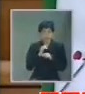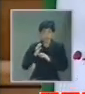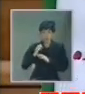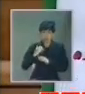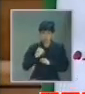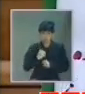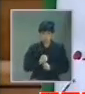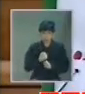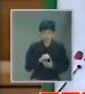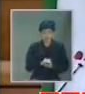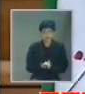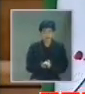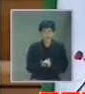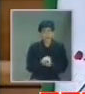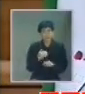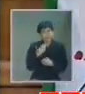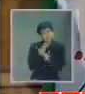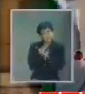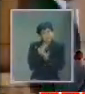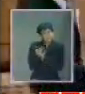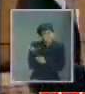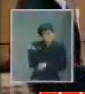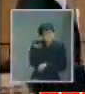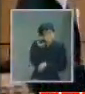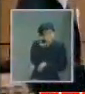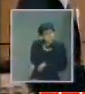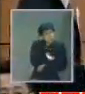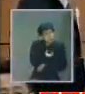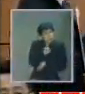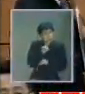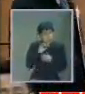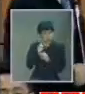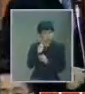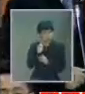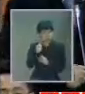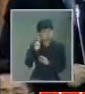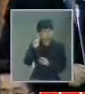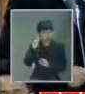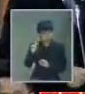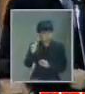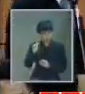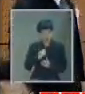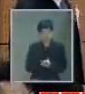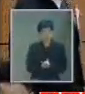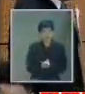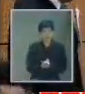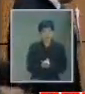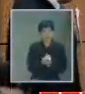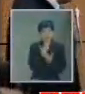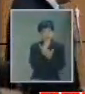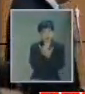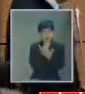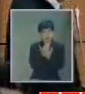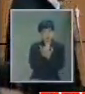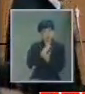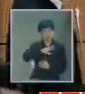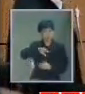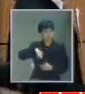ธิปัตย์ขอเงินสนับสนุนจากกกต.เป็นจำนวนเงิน